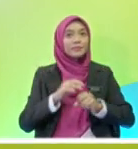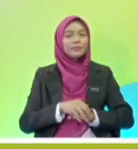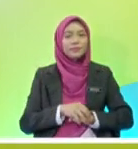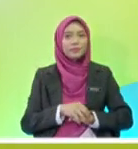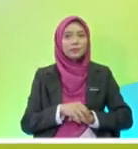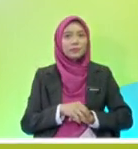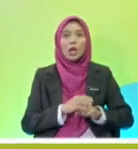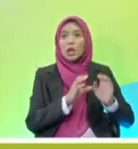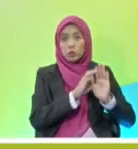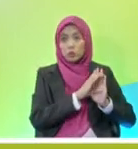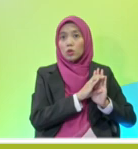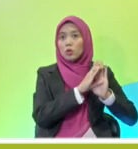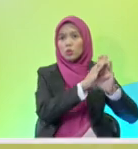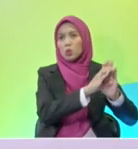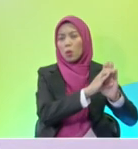akan bagi contoh